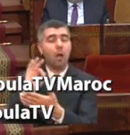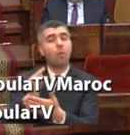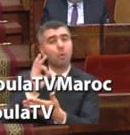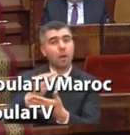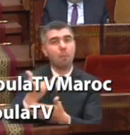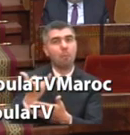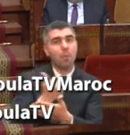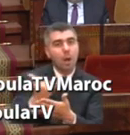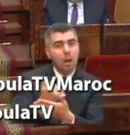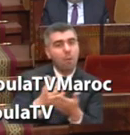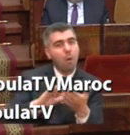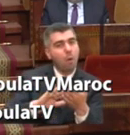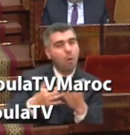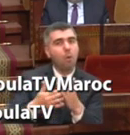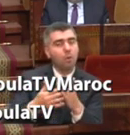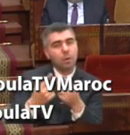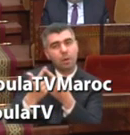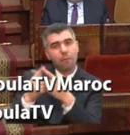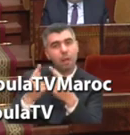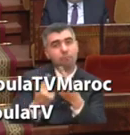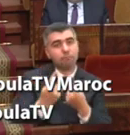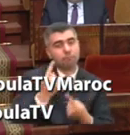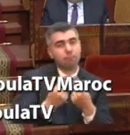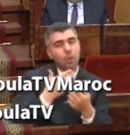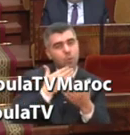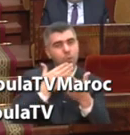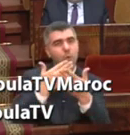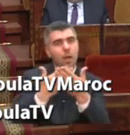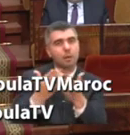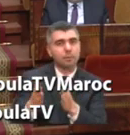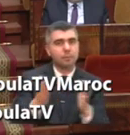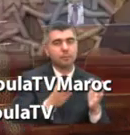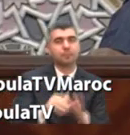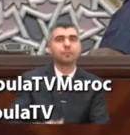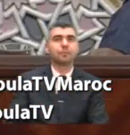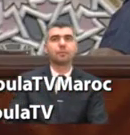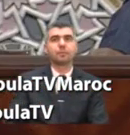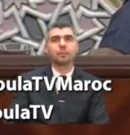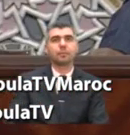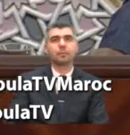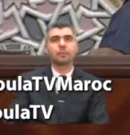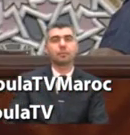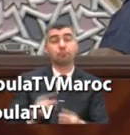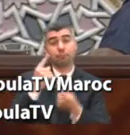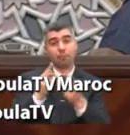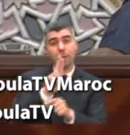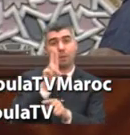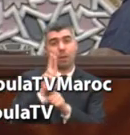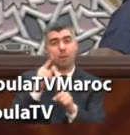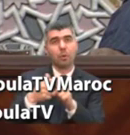هذا الامر هذا في المحاصيل ديالهم نتيجه لهذا الاختلال الطبيعي. وشكرا. شكرا. هل من تعقيب